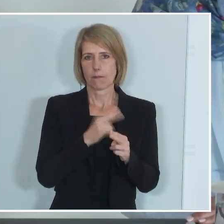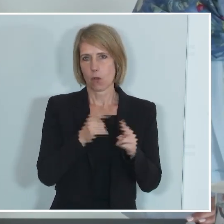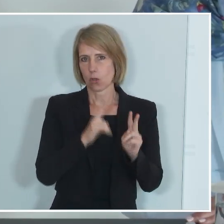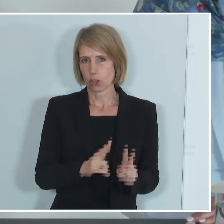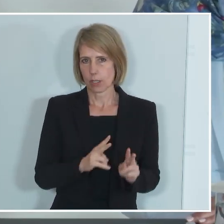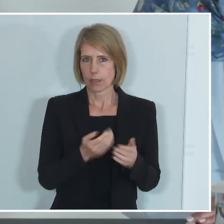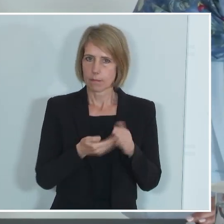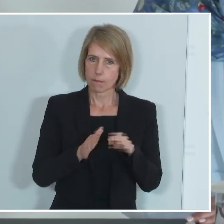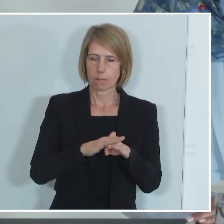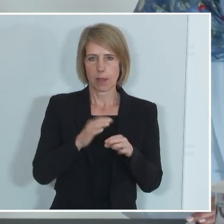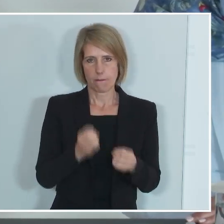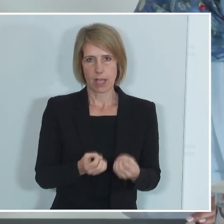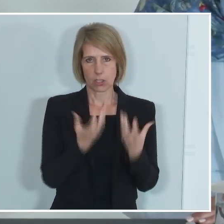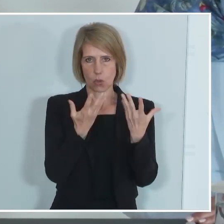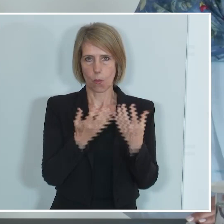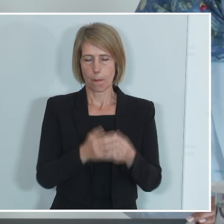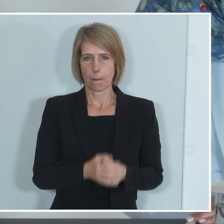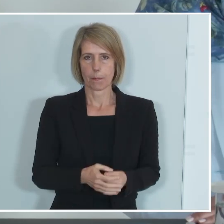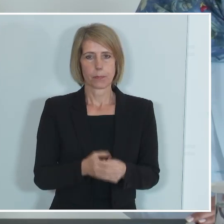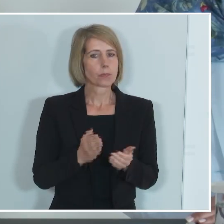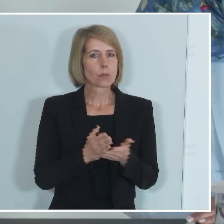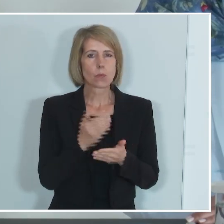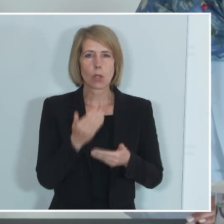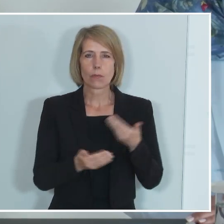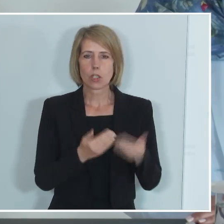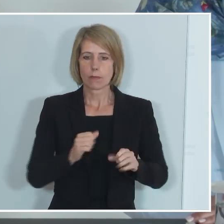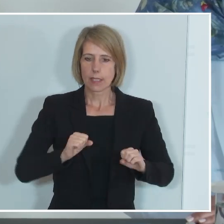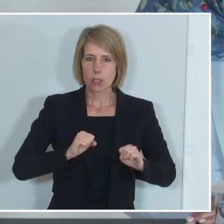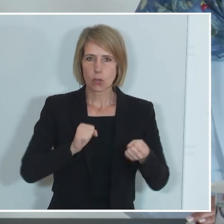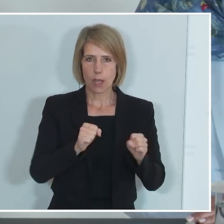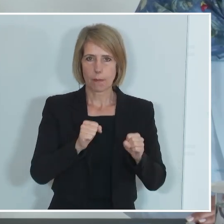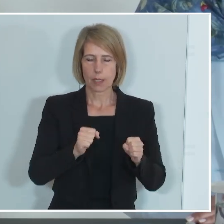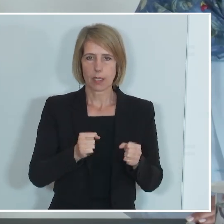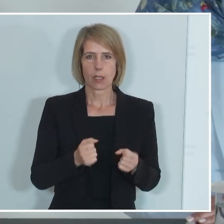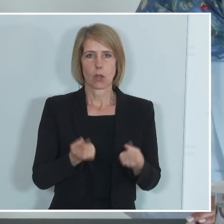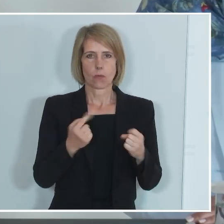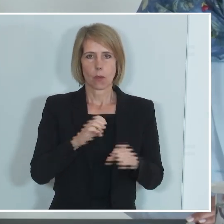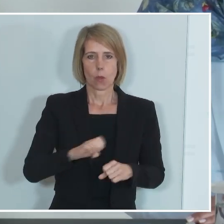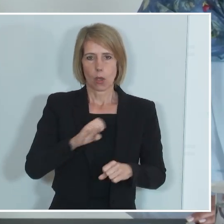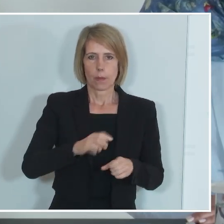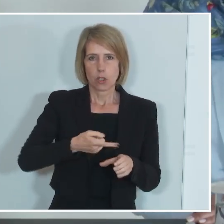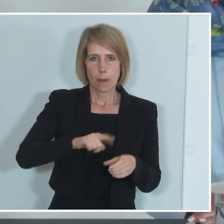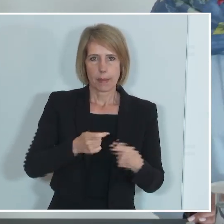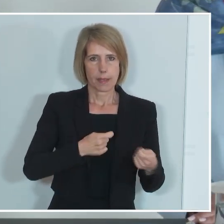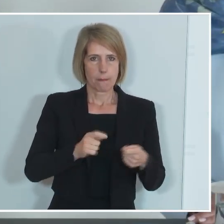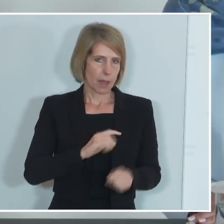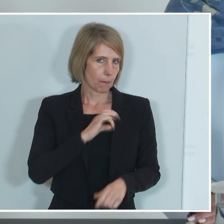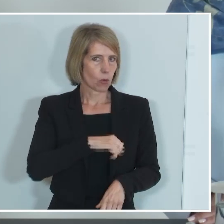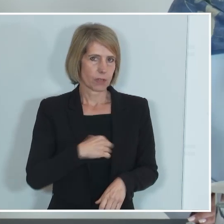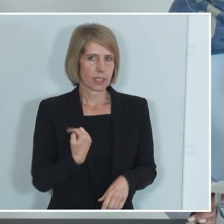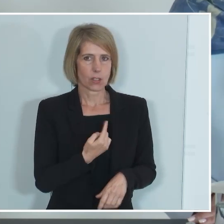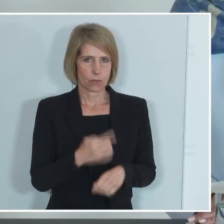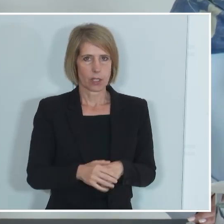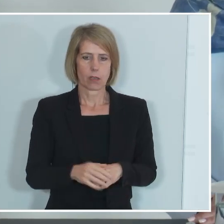Wachstum, durch die wirtschaftliche Dynamik vom europäischen Binnenmarkt. Er ist seit 30 Jahren